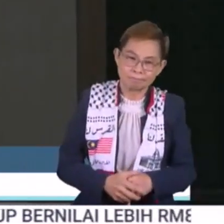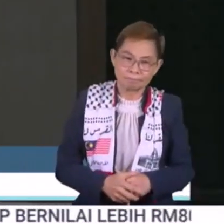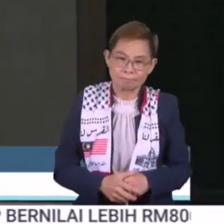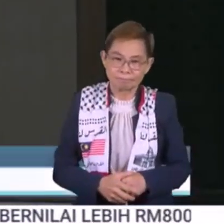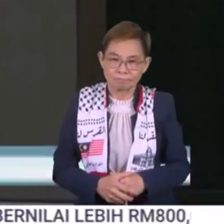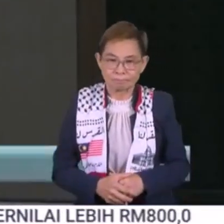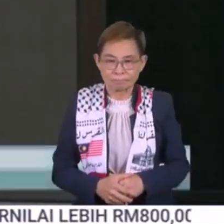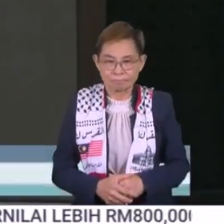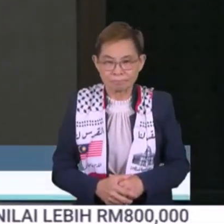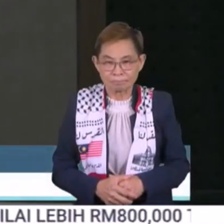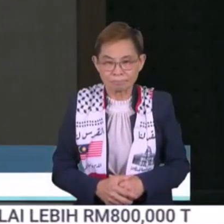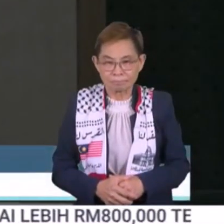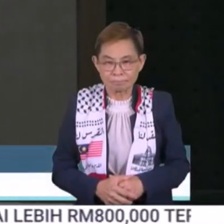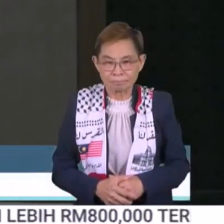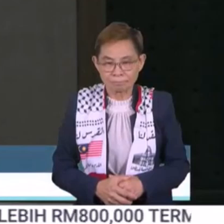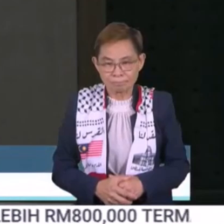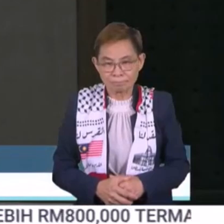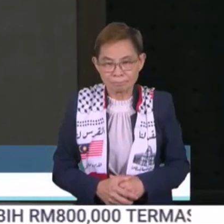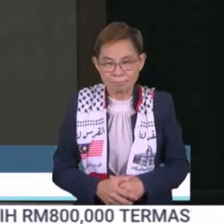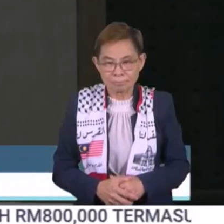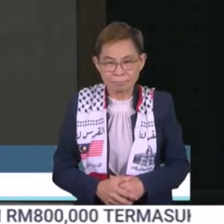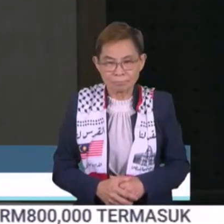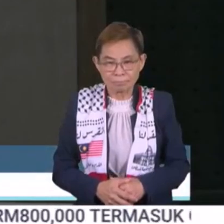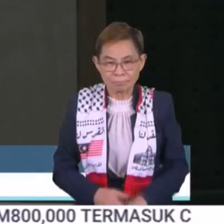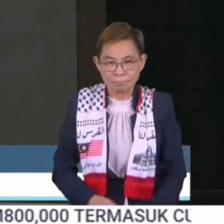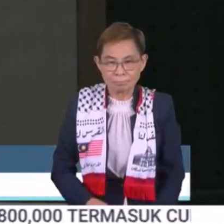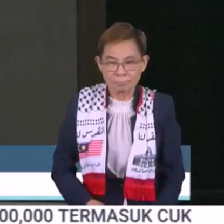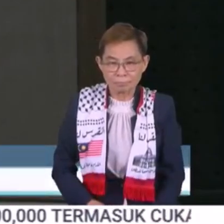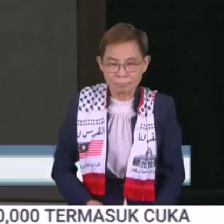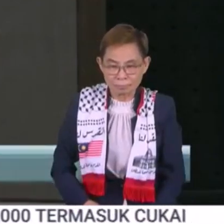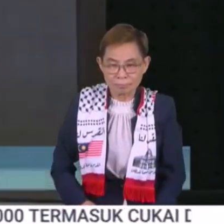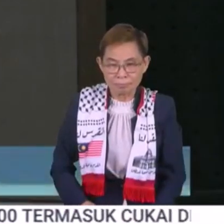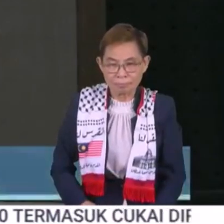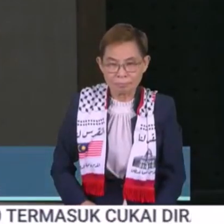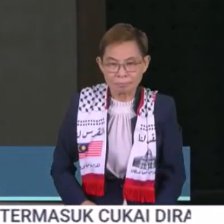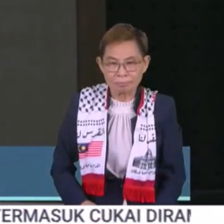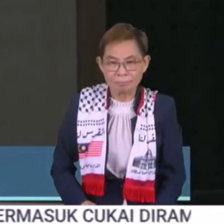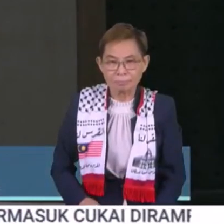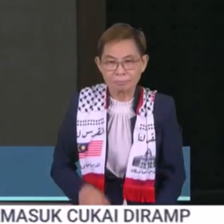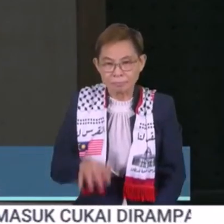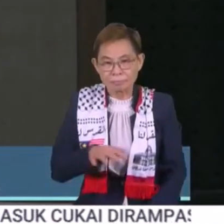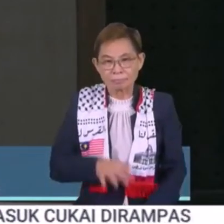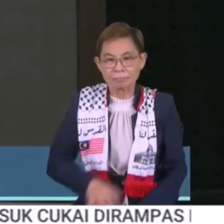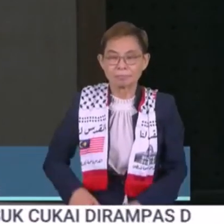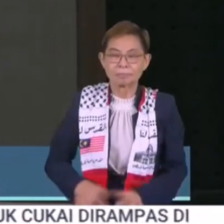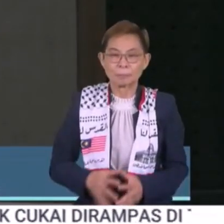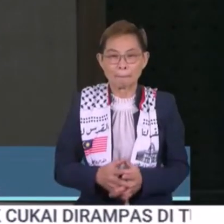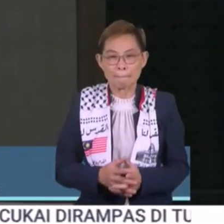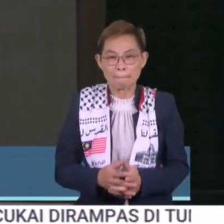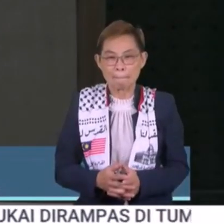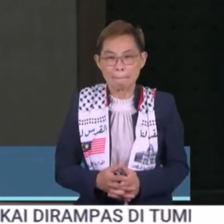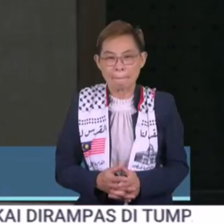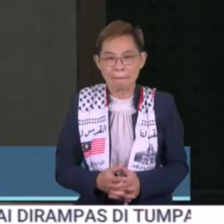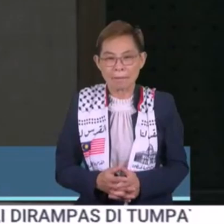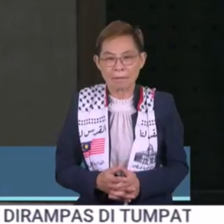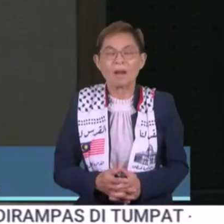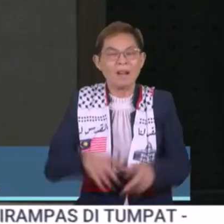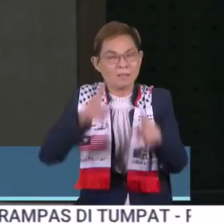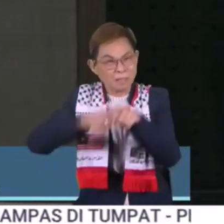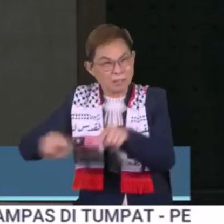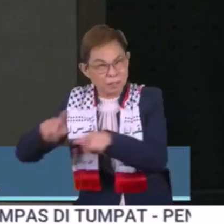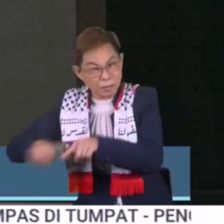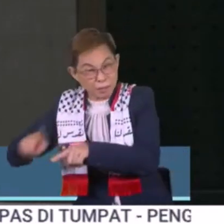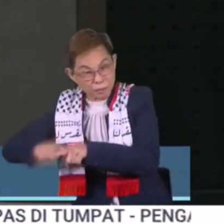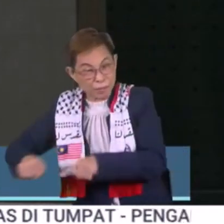The role of surveyors has expanded, comprising new responsibilities across various spectrums.